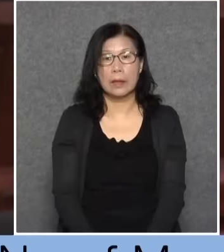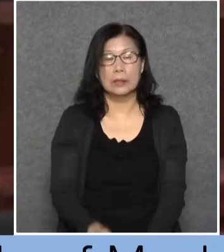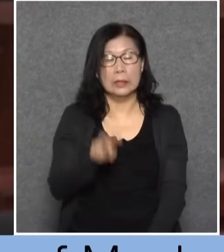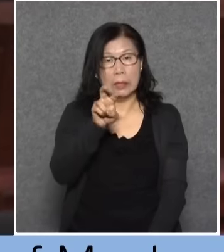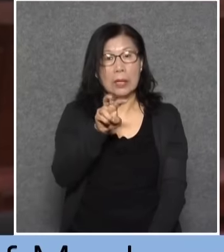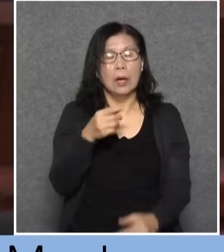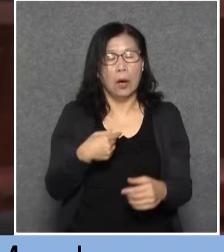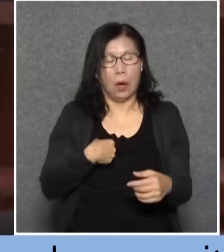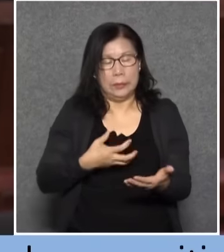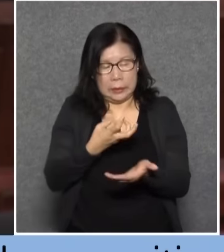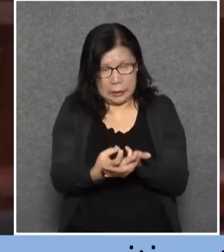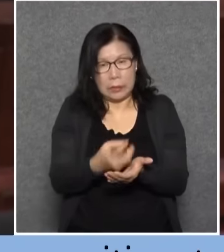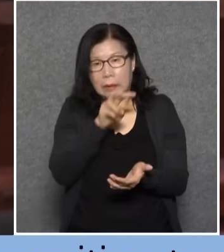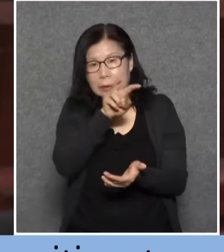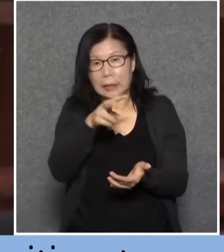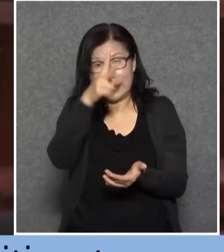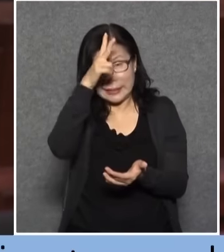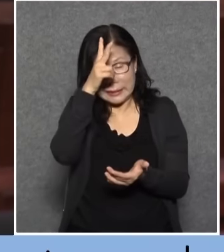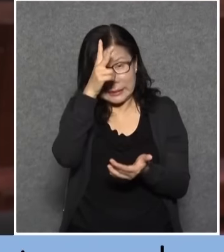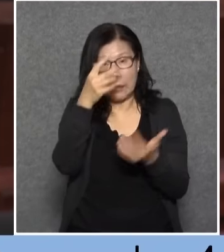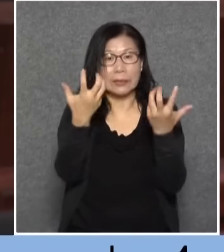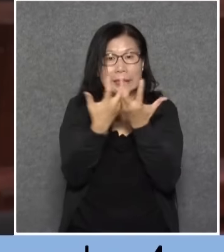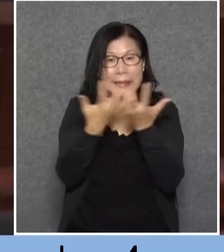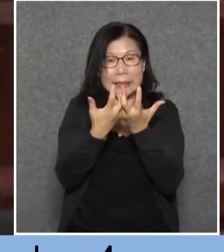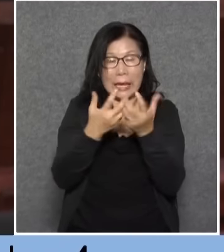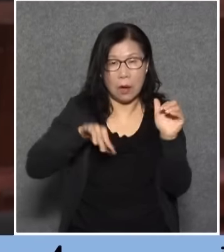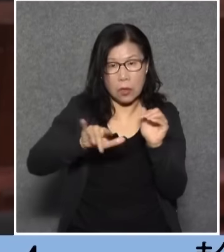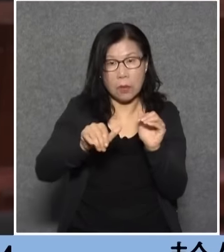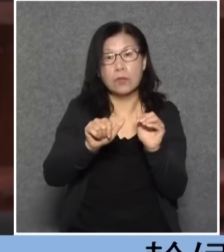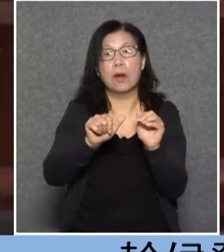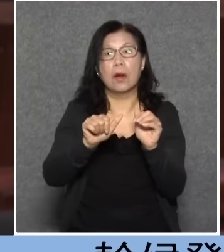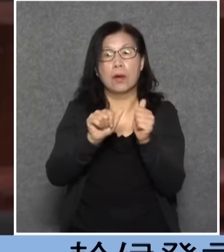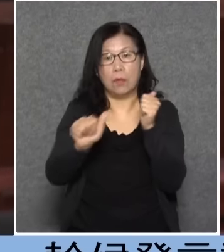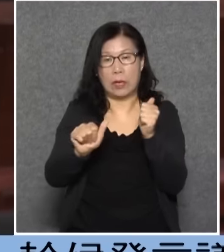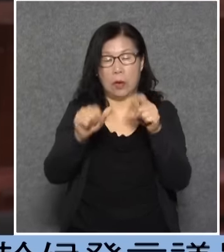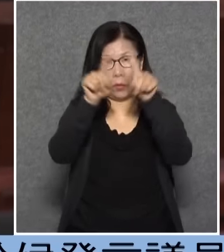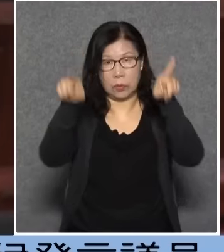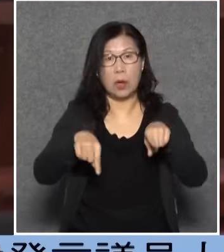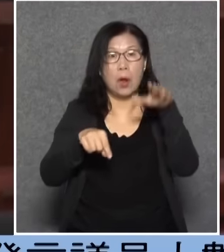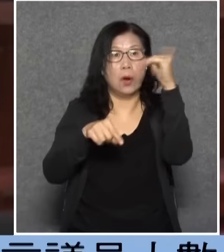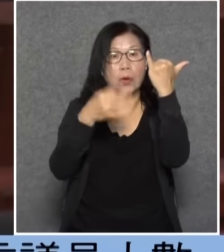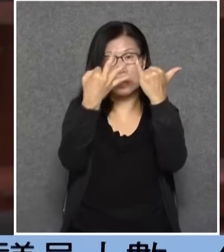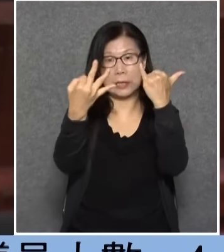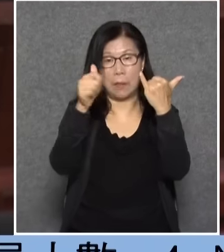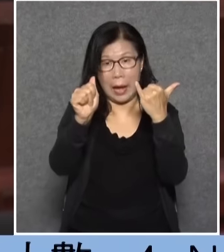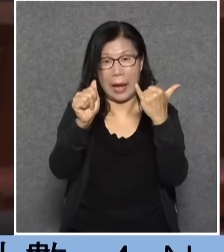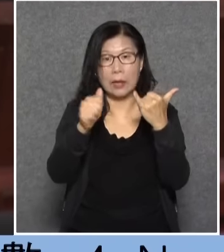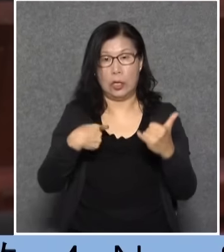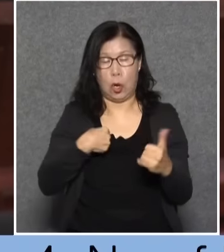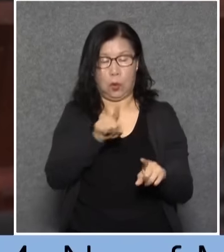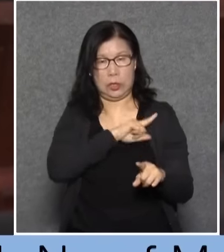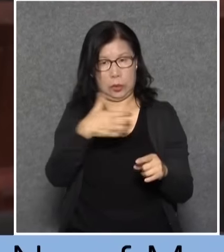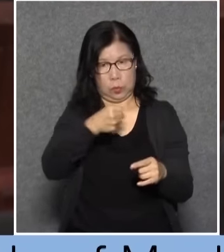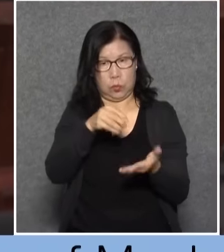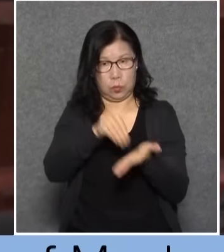這個政府帳目委員會的63號 A 報告書之後，我作為局長，我決定是有必要